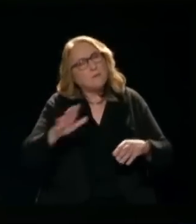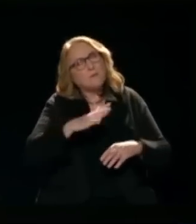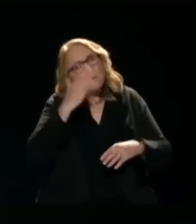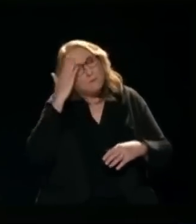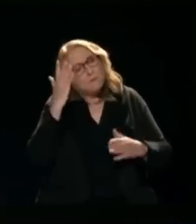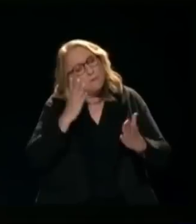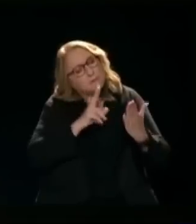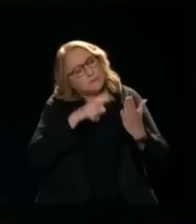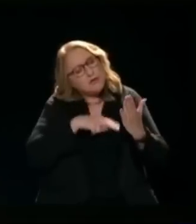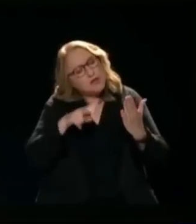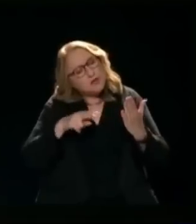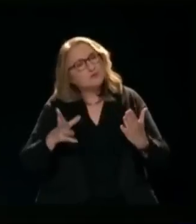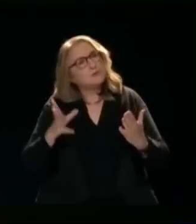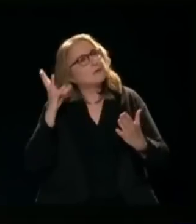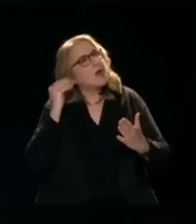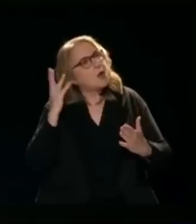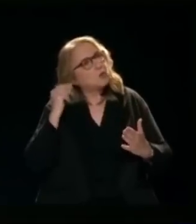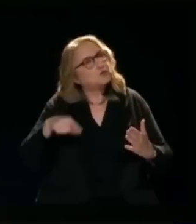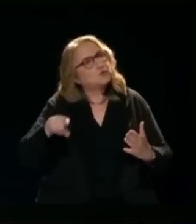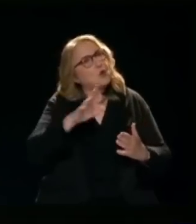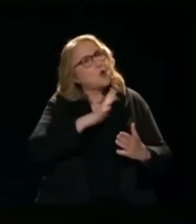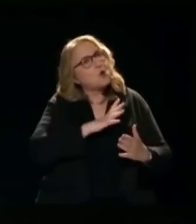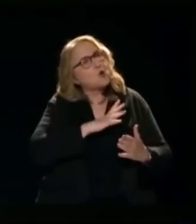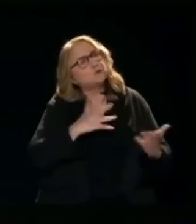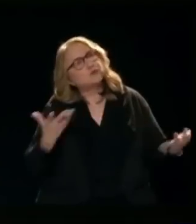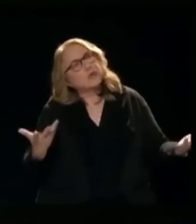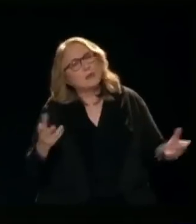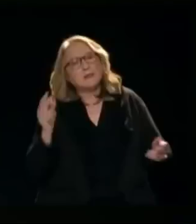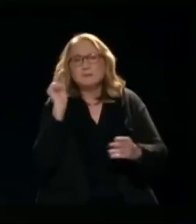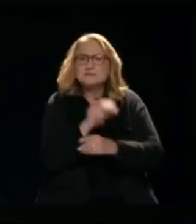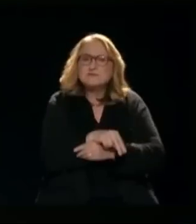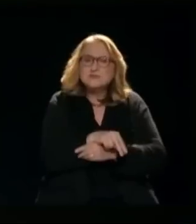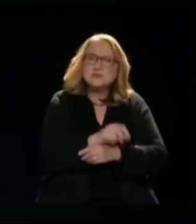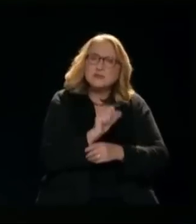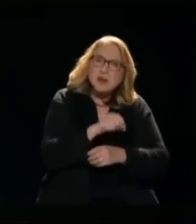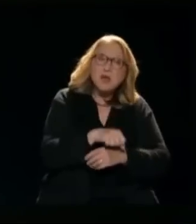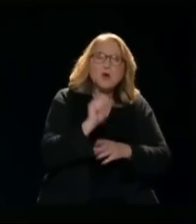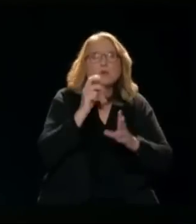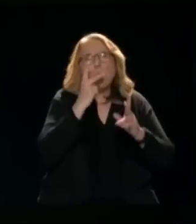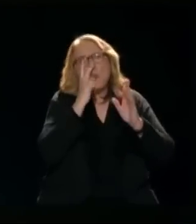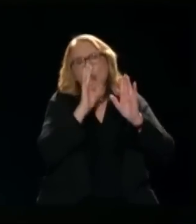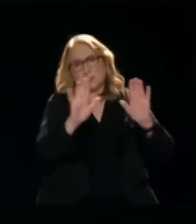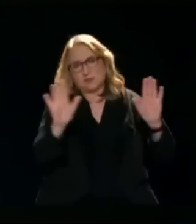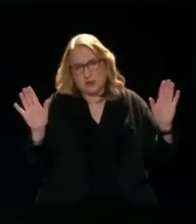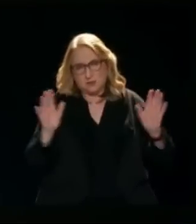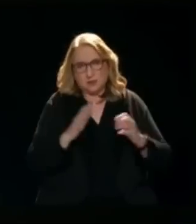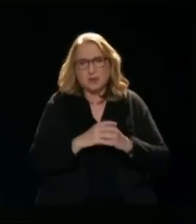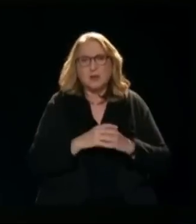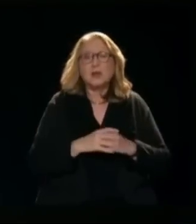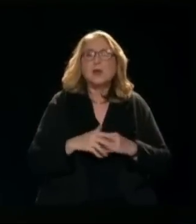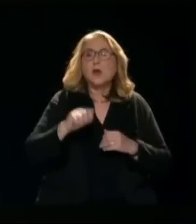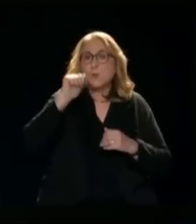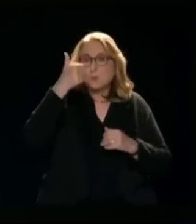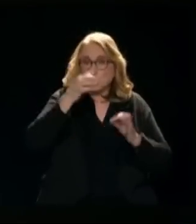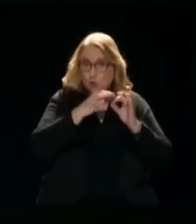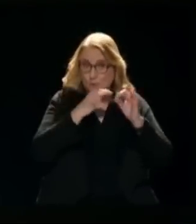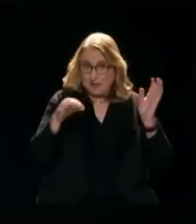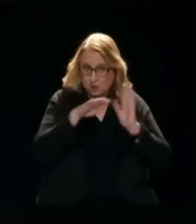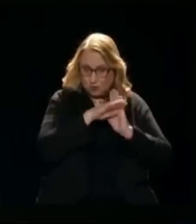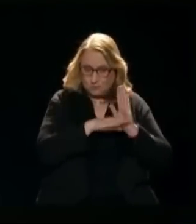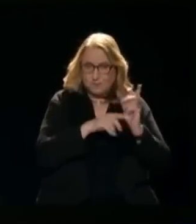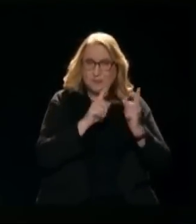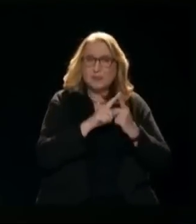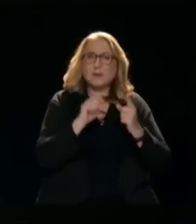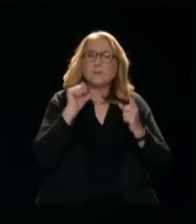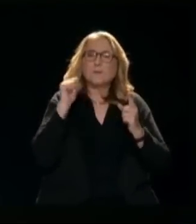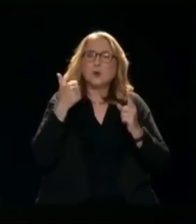τις επιβραβεύσει, να τις αποδοκιμάσει. Ναι. Πρώτο μέτρο. Αποκατάσταση της συνταγματικής νομιμότητας με κατάργηση όλων των